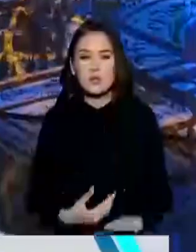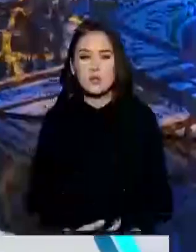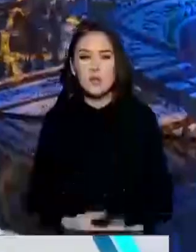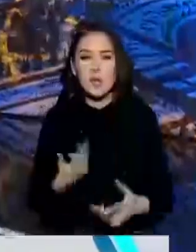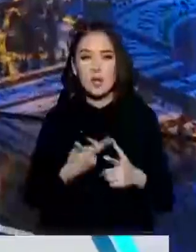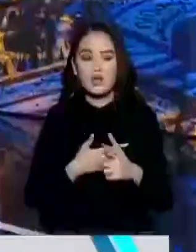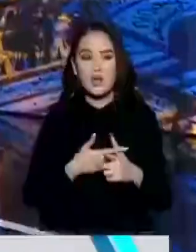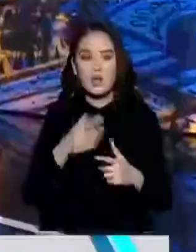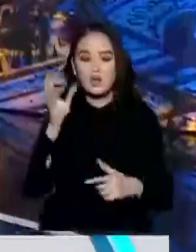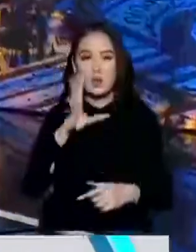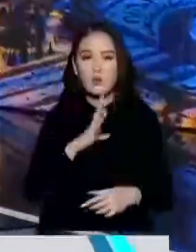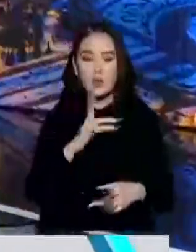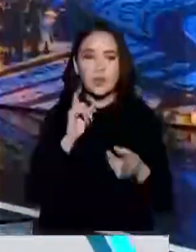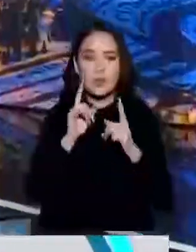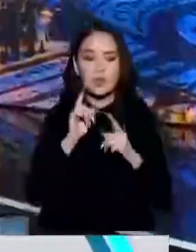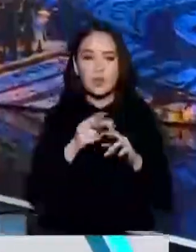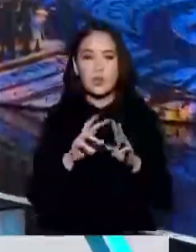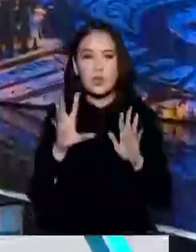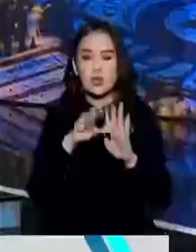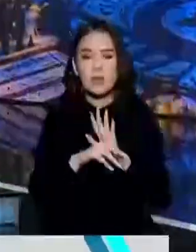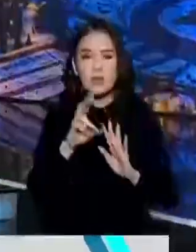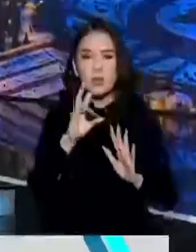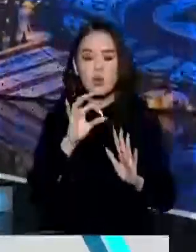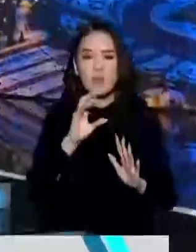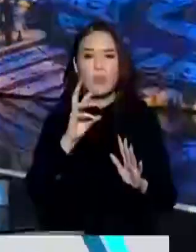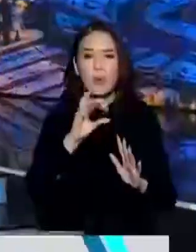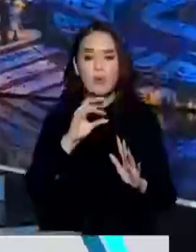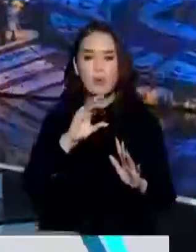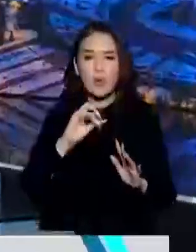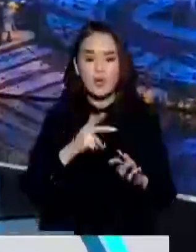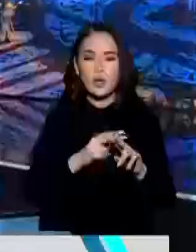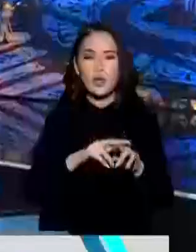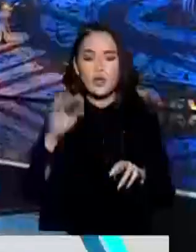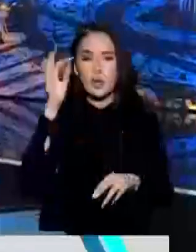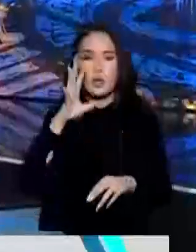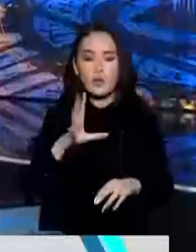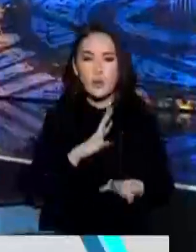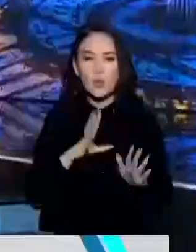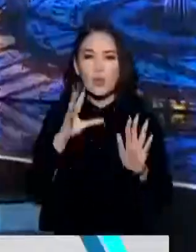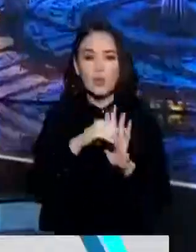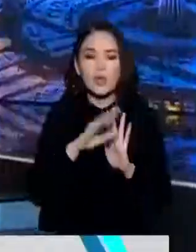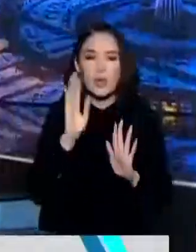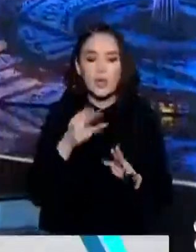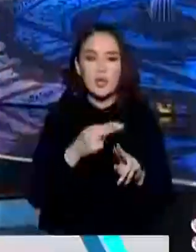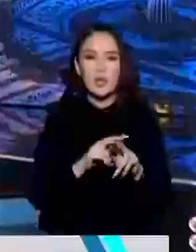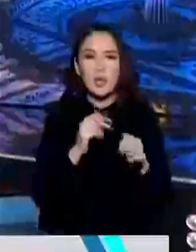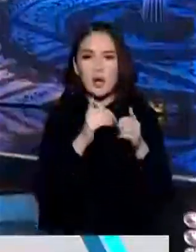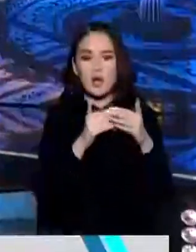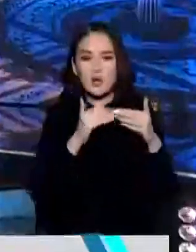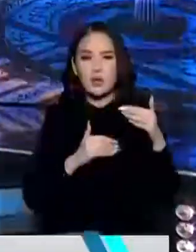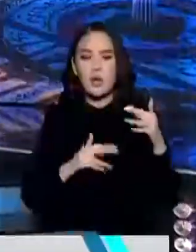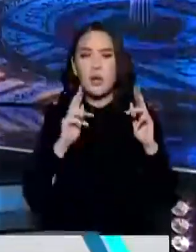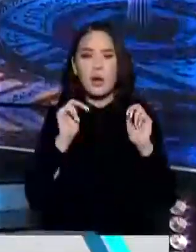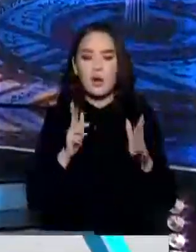атап өттіңіз, осы кеңестің құрамына Нобель сыйлығының лауреаттары да енет, кіреді дедіңіз. Сонымен қатар бұл қалай